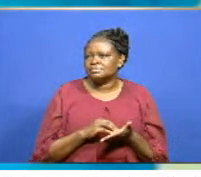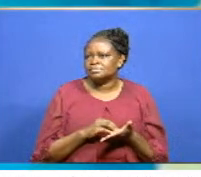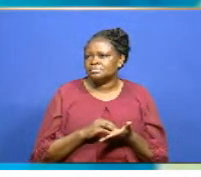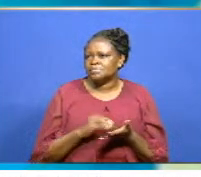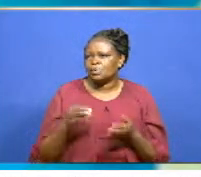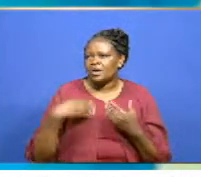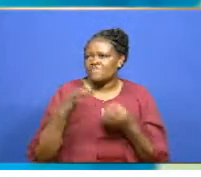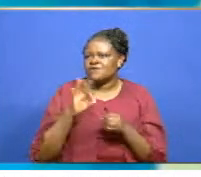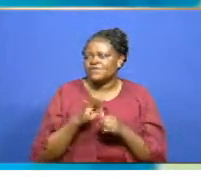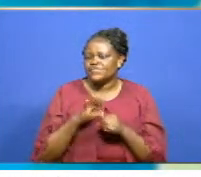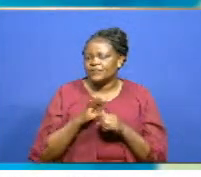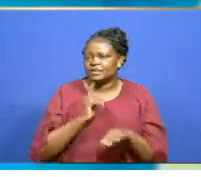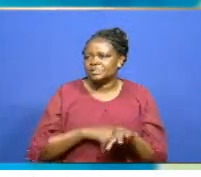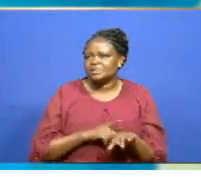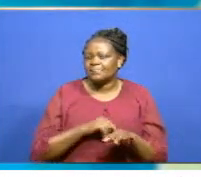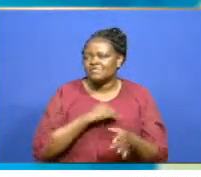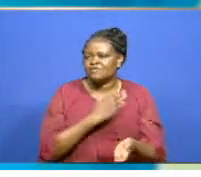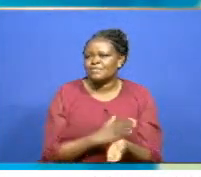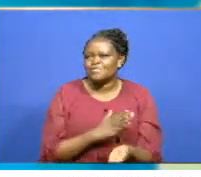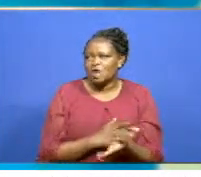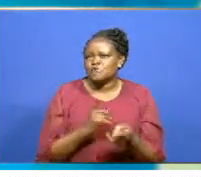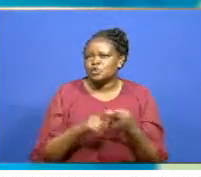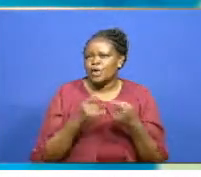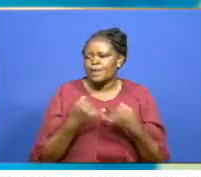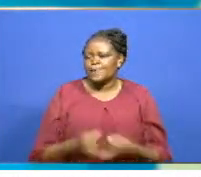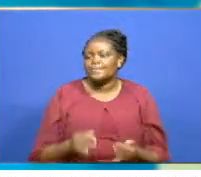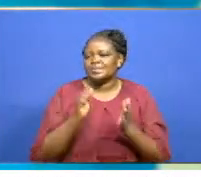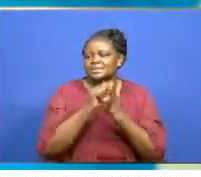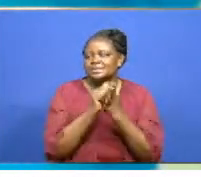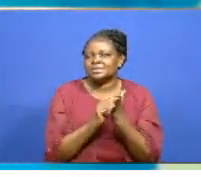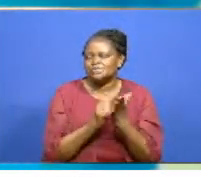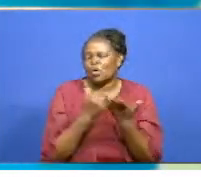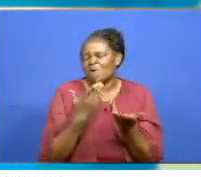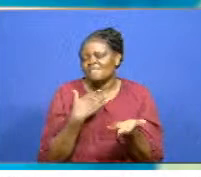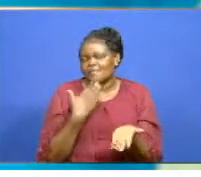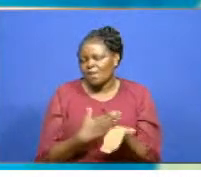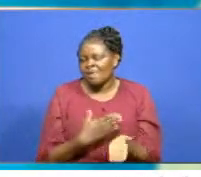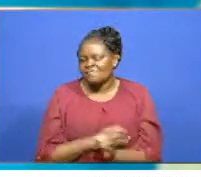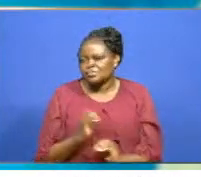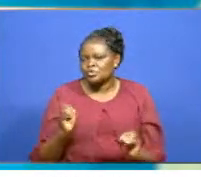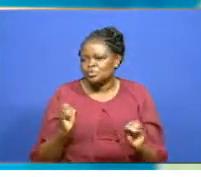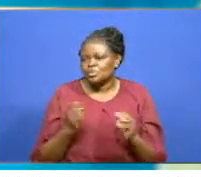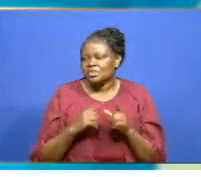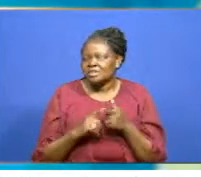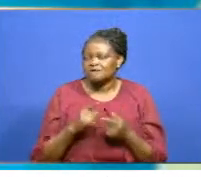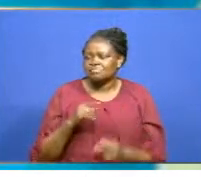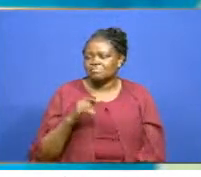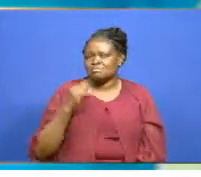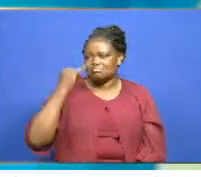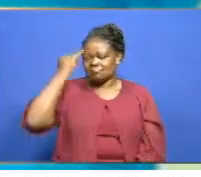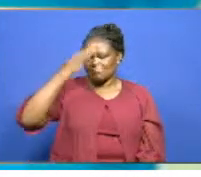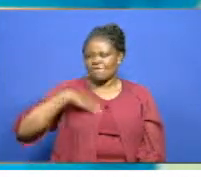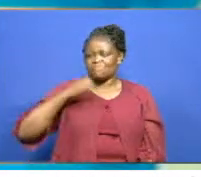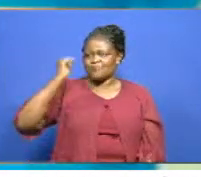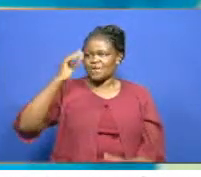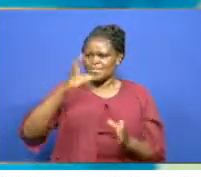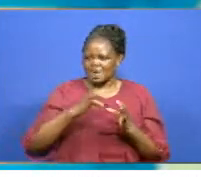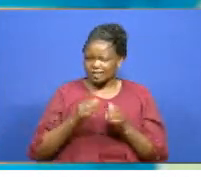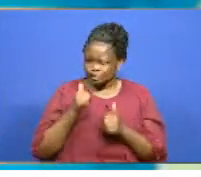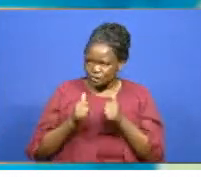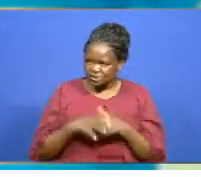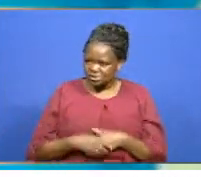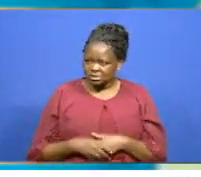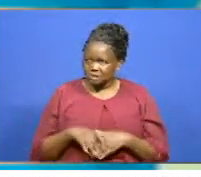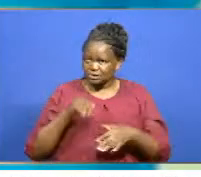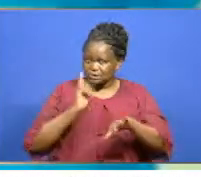tunampatia kura akiwa na uwezo wa kutekeleza agenda ama hana uwezo. Na wasia wangu kwa political parties ni hii: